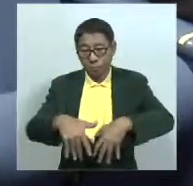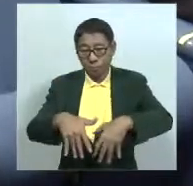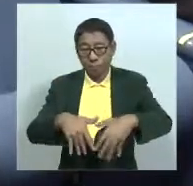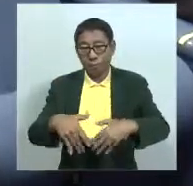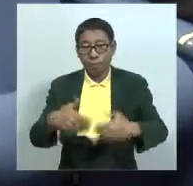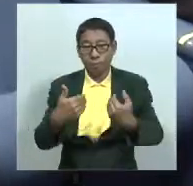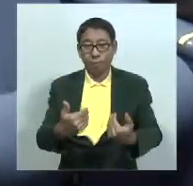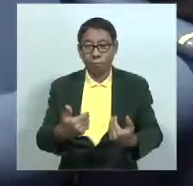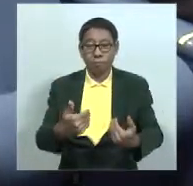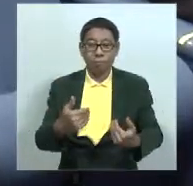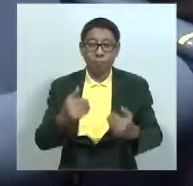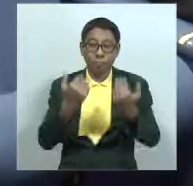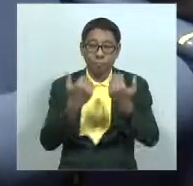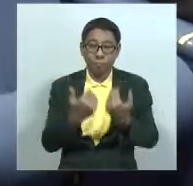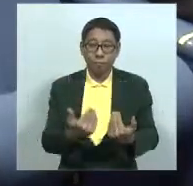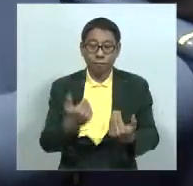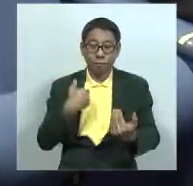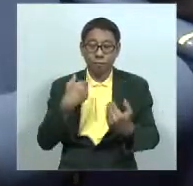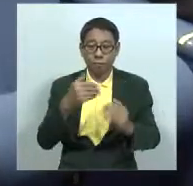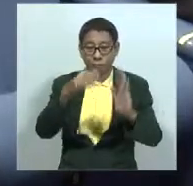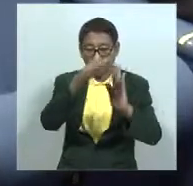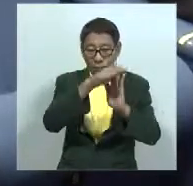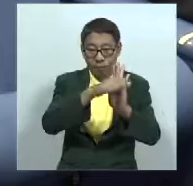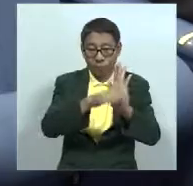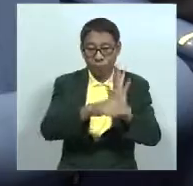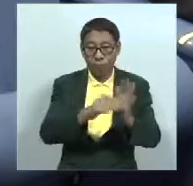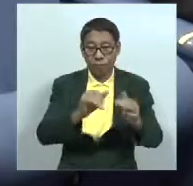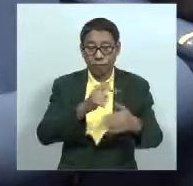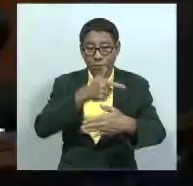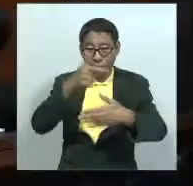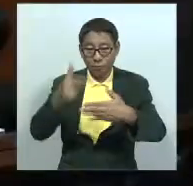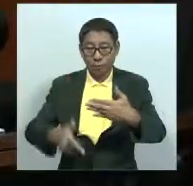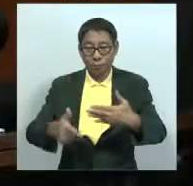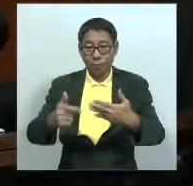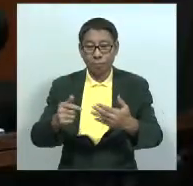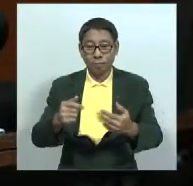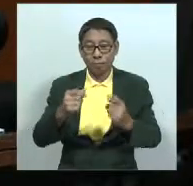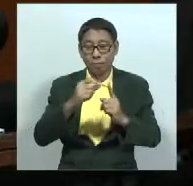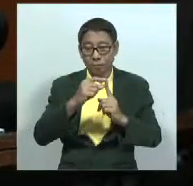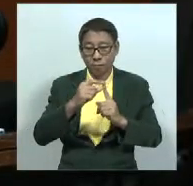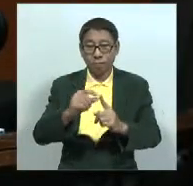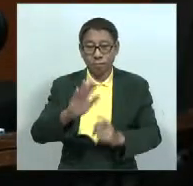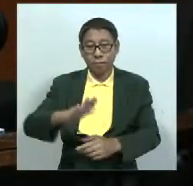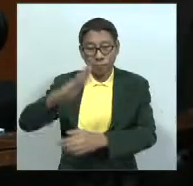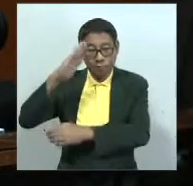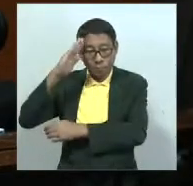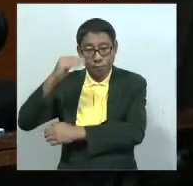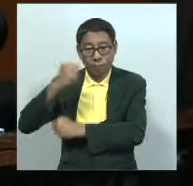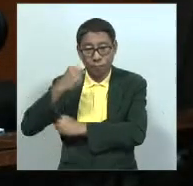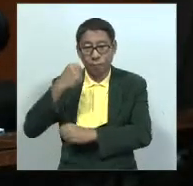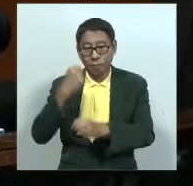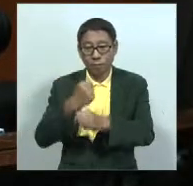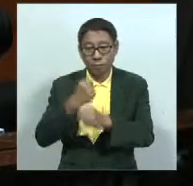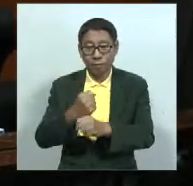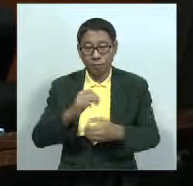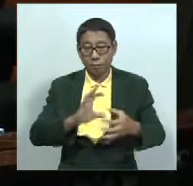ไปพร้อมระบุว่าขณะนี้อยู่ในกระบวนการพิจารณายกเลิกคำสั่งคสช.ที่มีส่วนเกี่ยวข้องกับการดำเนินงานของท